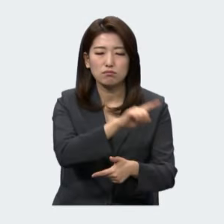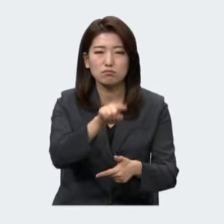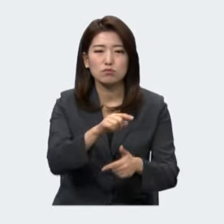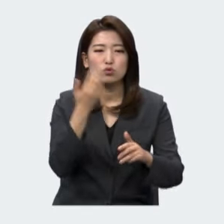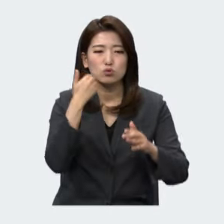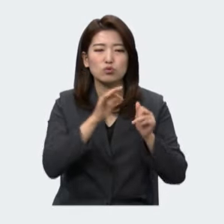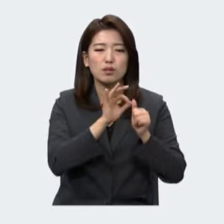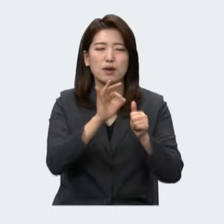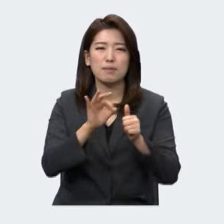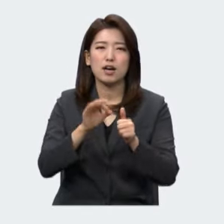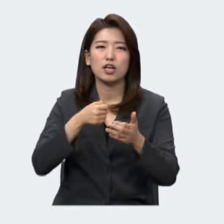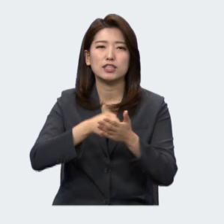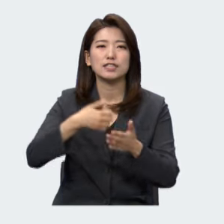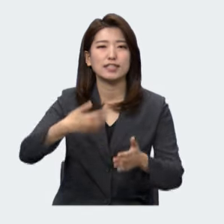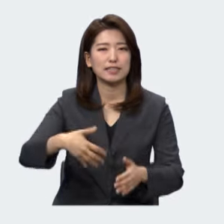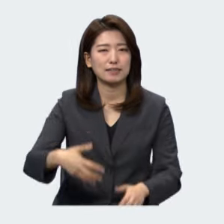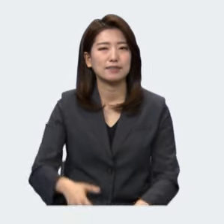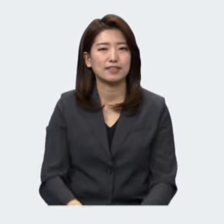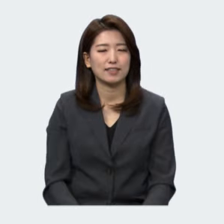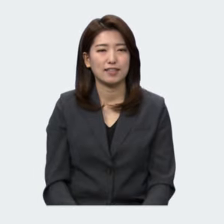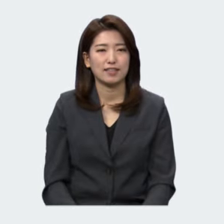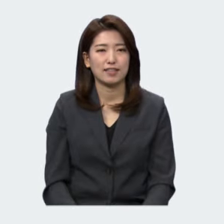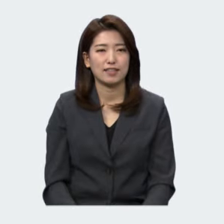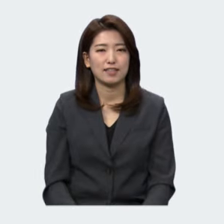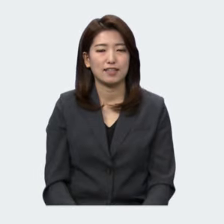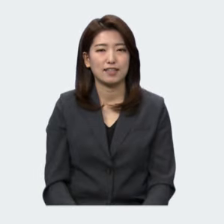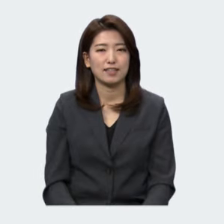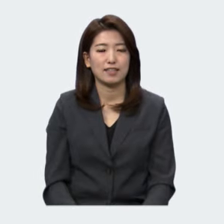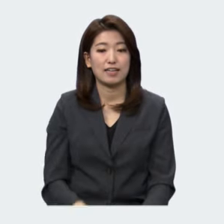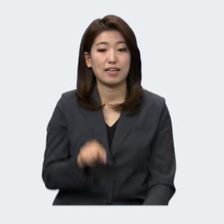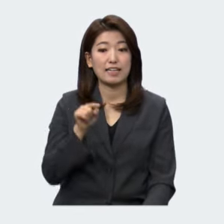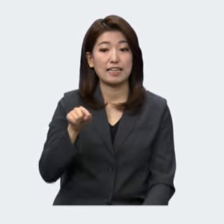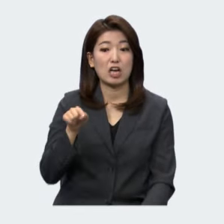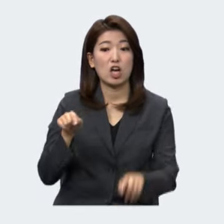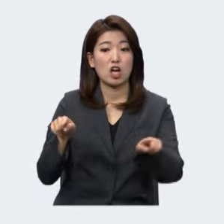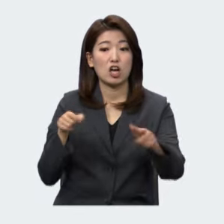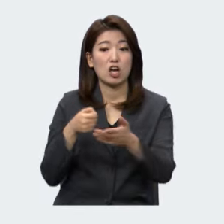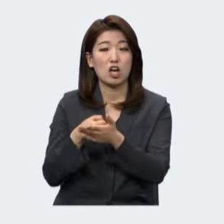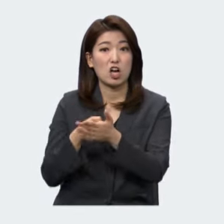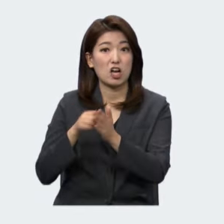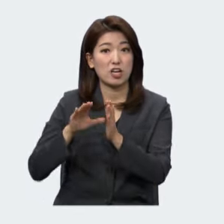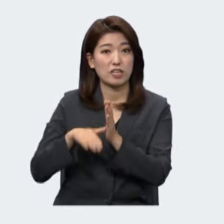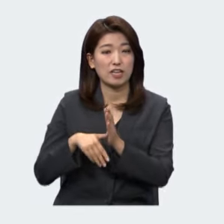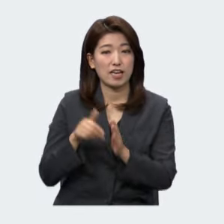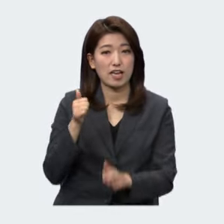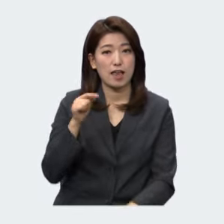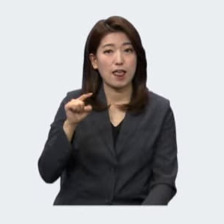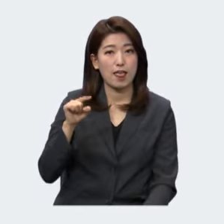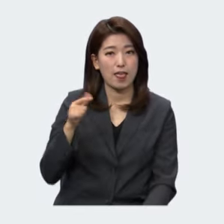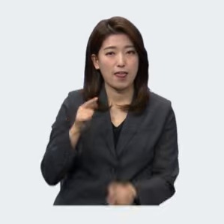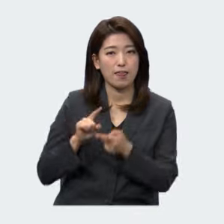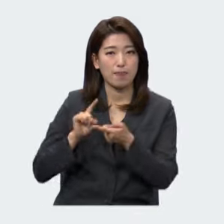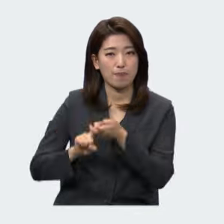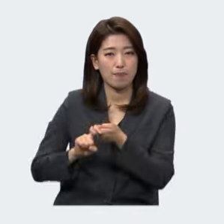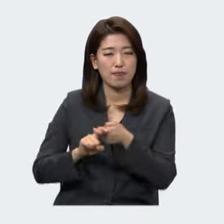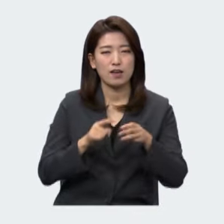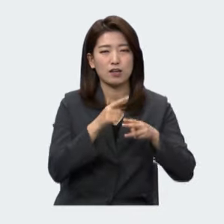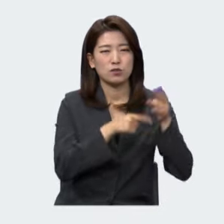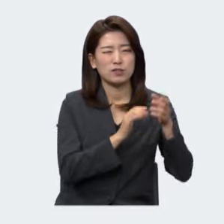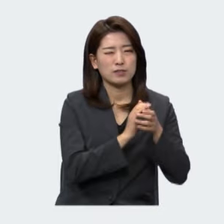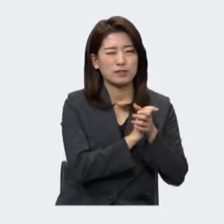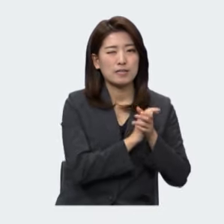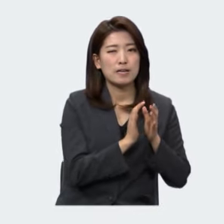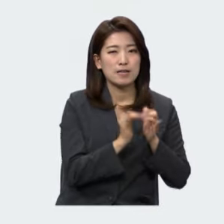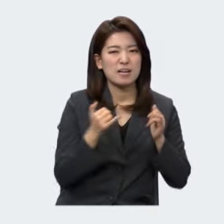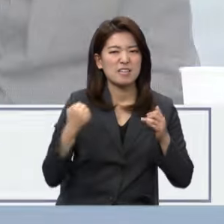여기서 아마 그 이른바이 한동훈 위원장 쪽과 신윤지 뭐 진윤지 그쪽과 상당히 좀 갈등 생긴 소지가